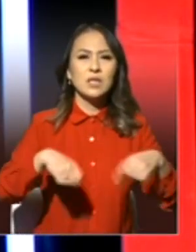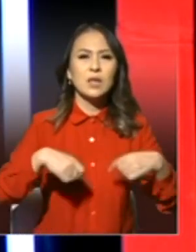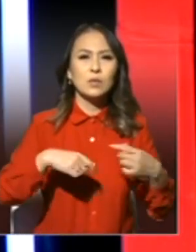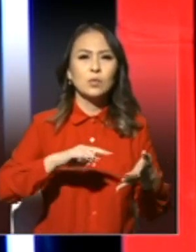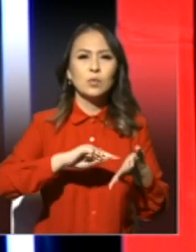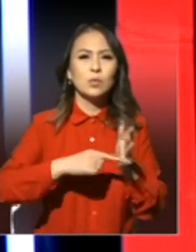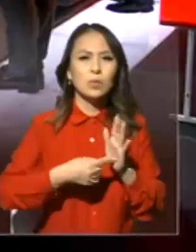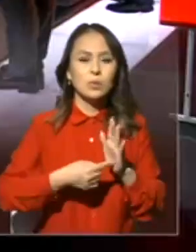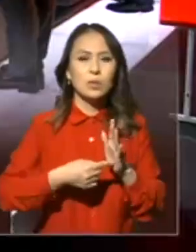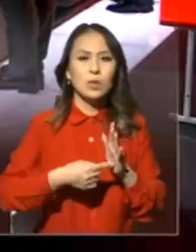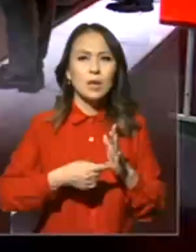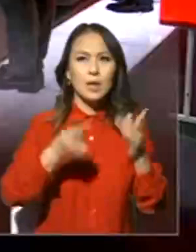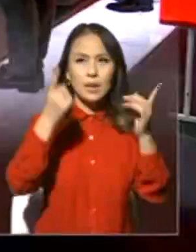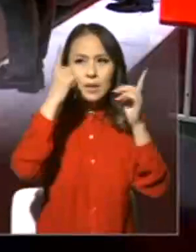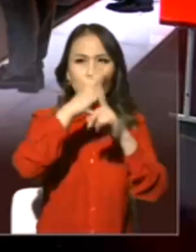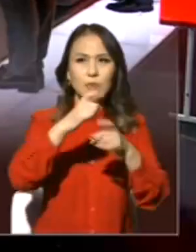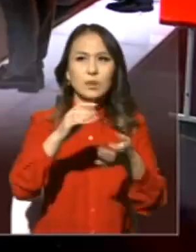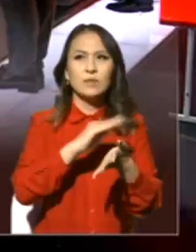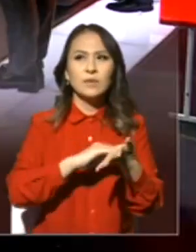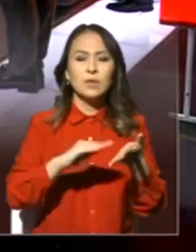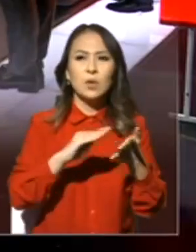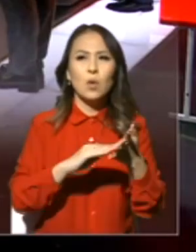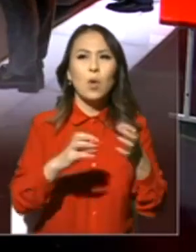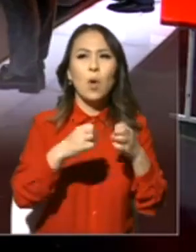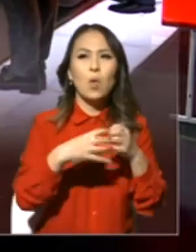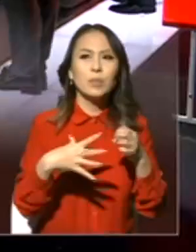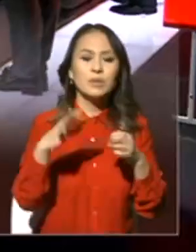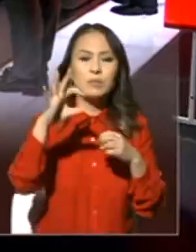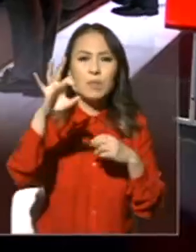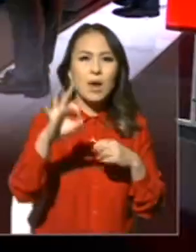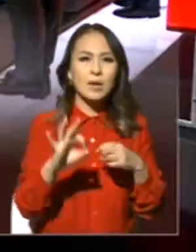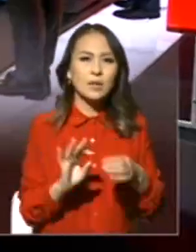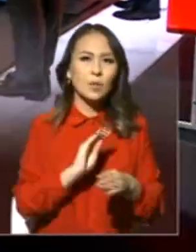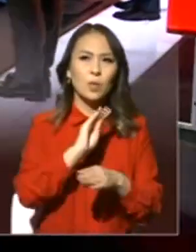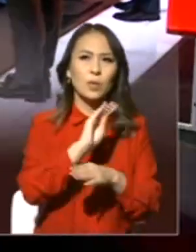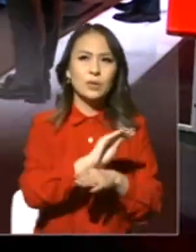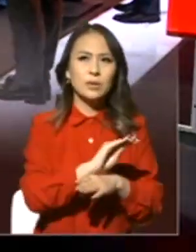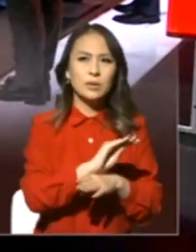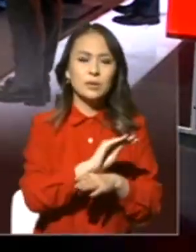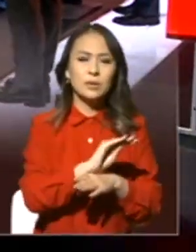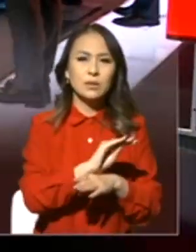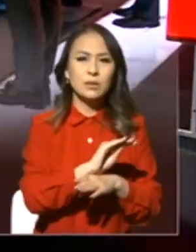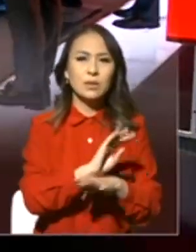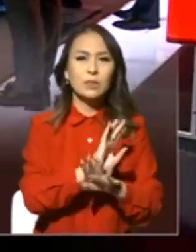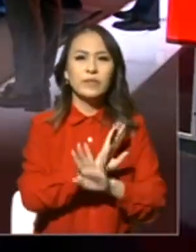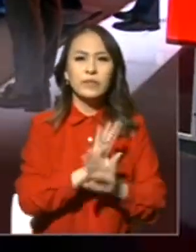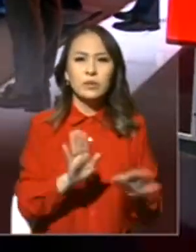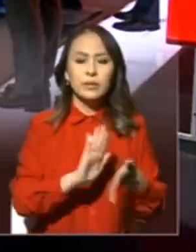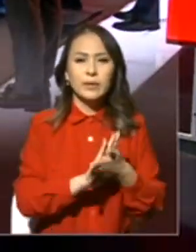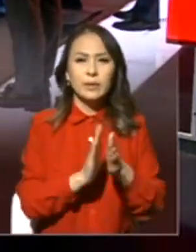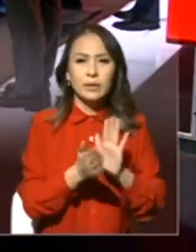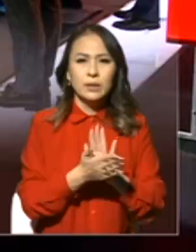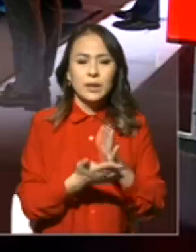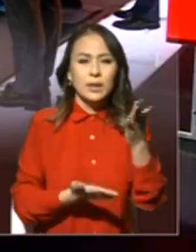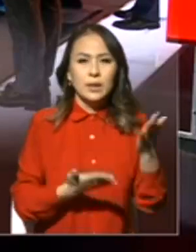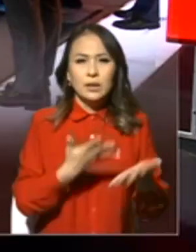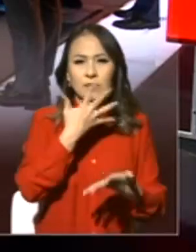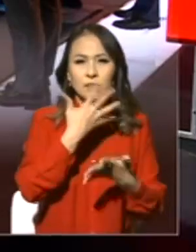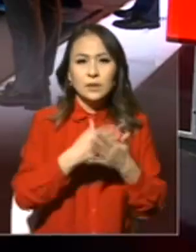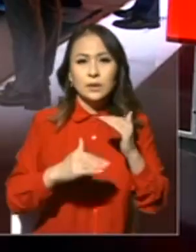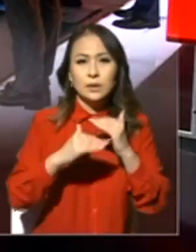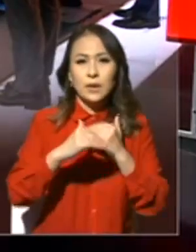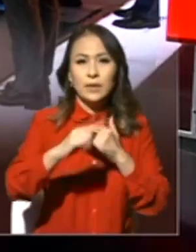біз рекомендация ретінде жазамыз, 15%-ға қосамыз да, олар келіседі, 15%-ға қосамыз. Егер өзіміздің товары